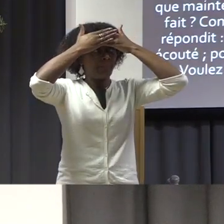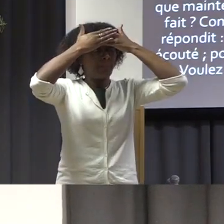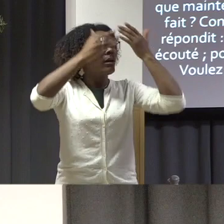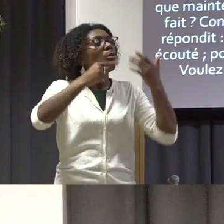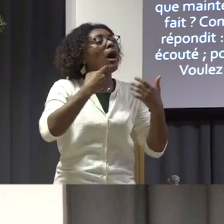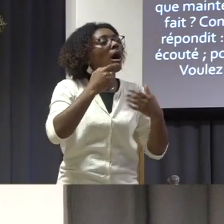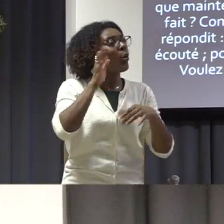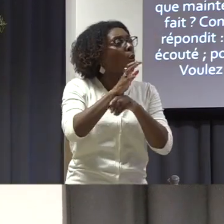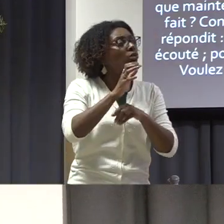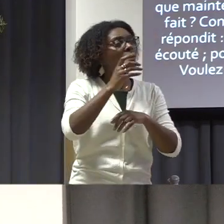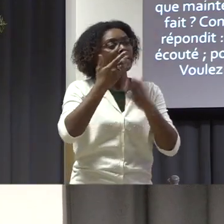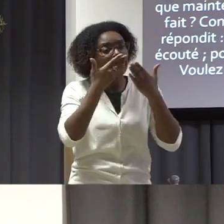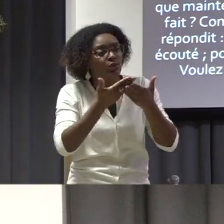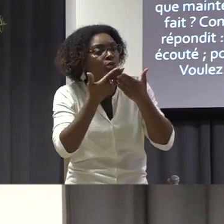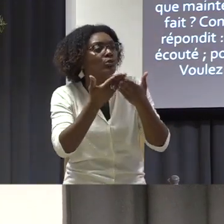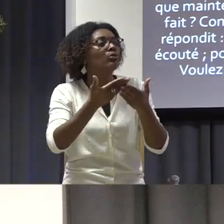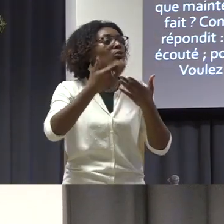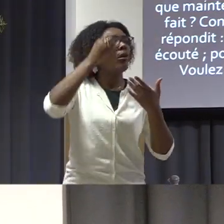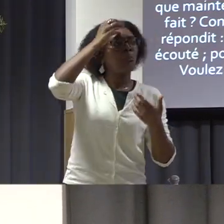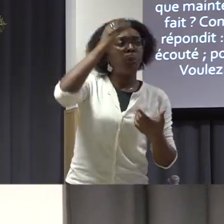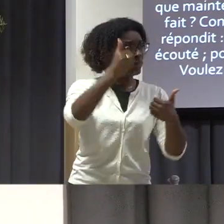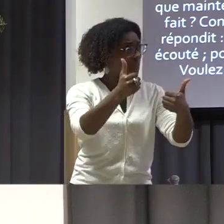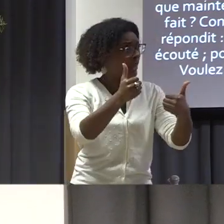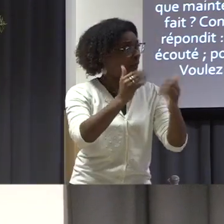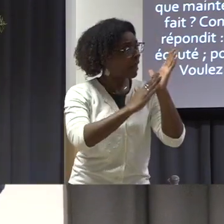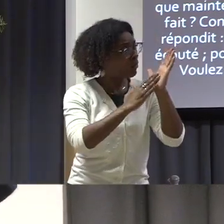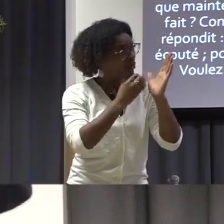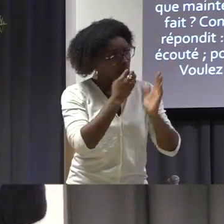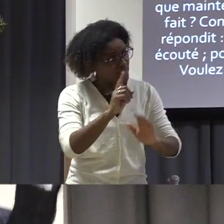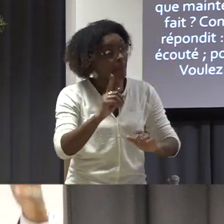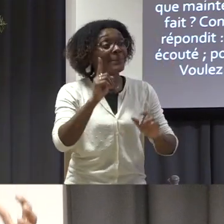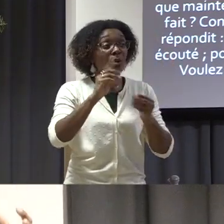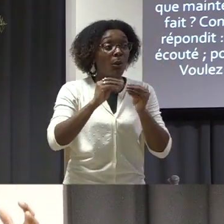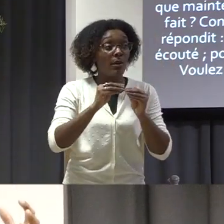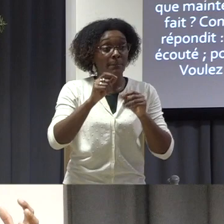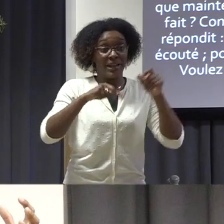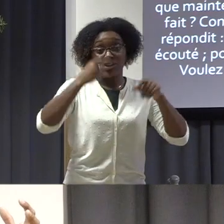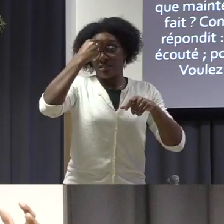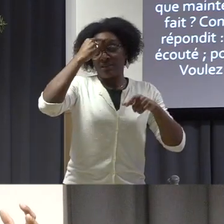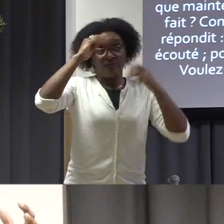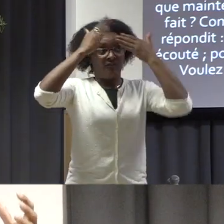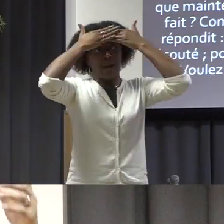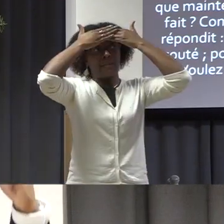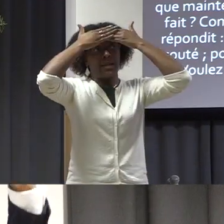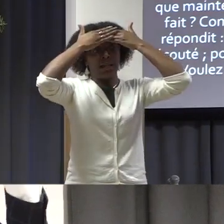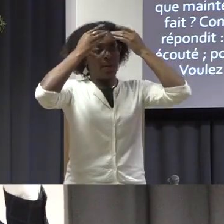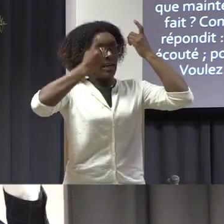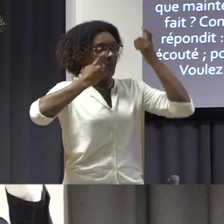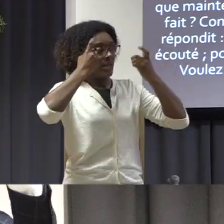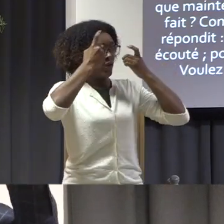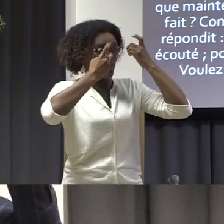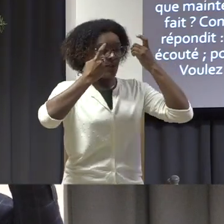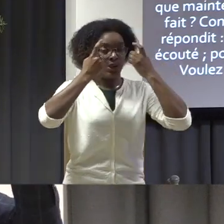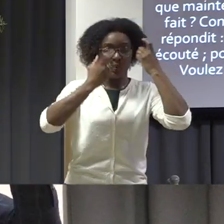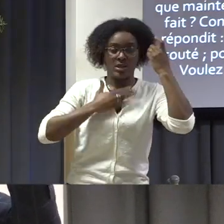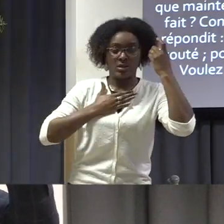études mais notre monde comme paul dit et dans des forteresses c'est parce que l'apôtre paul nous luttons